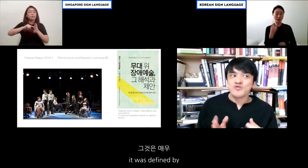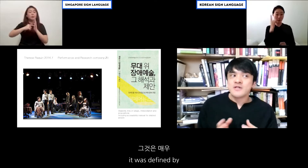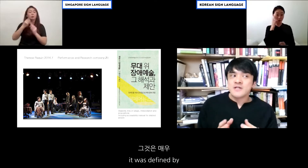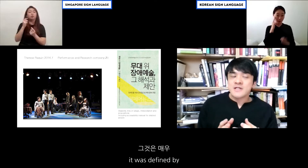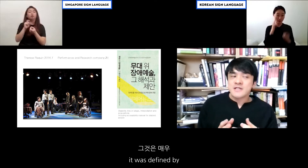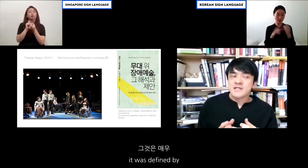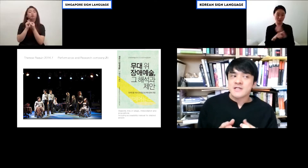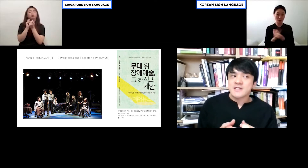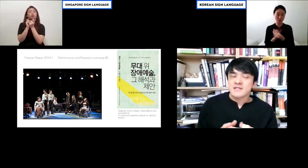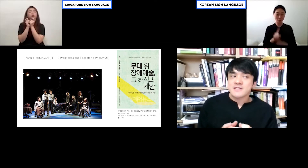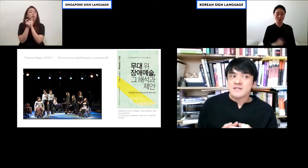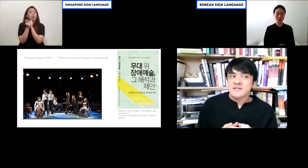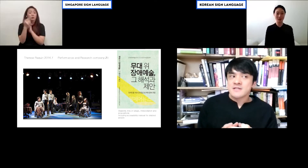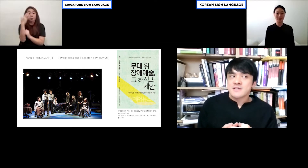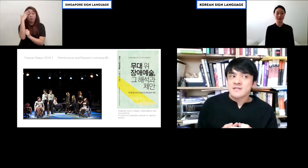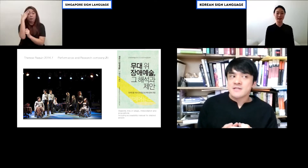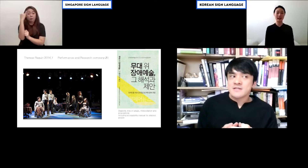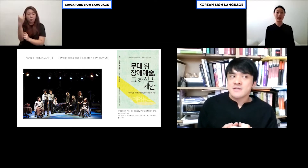그것은 매우